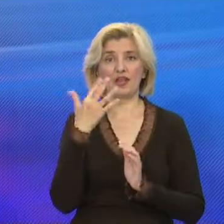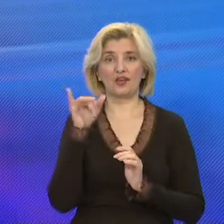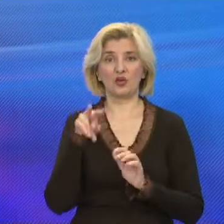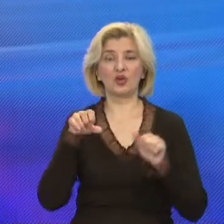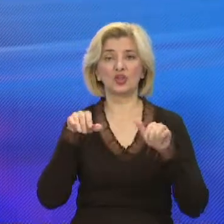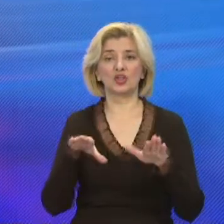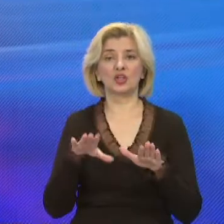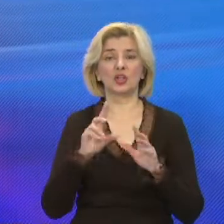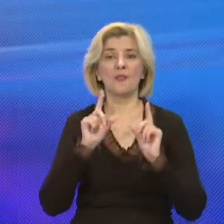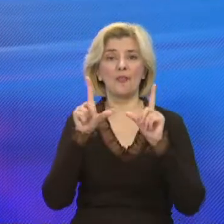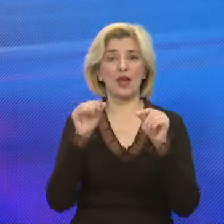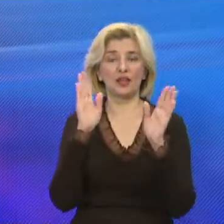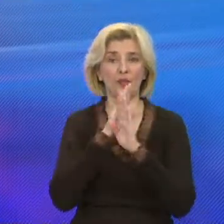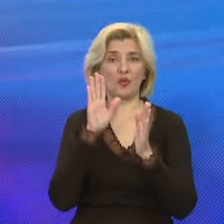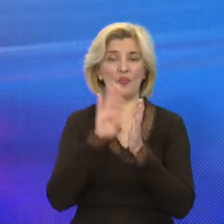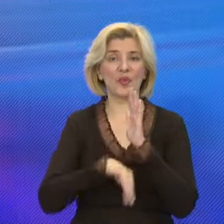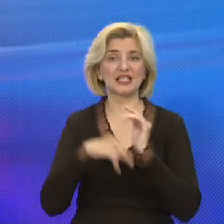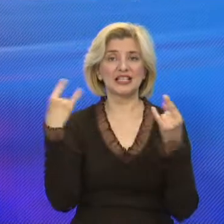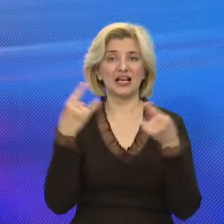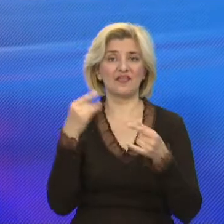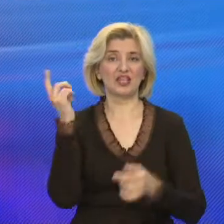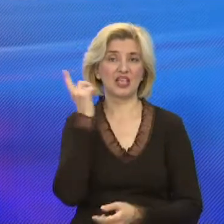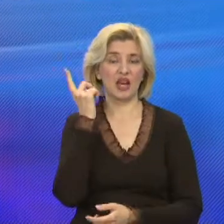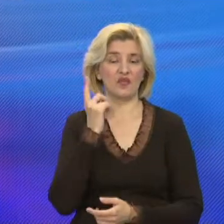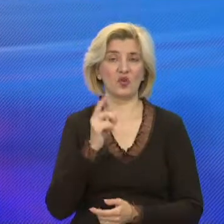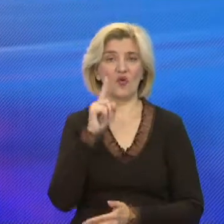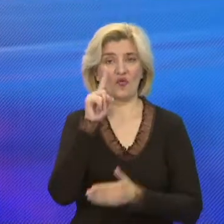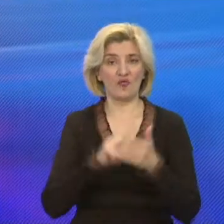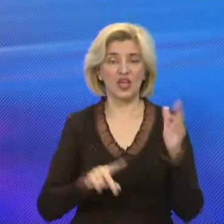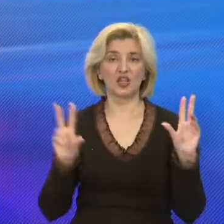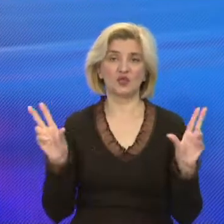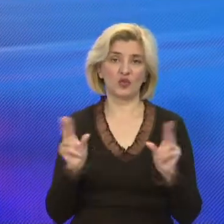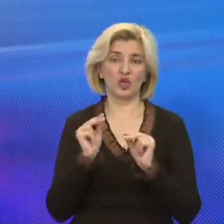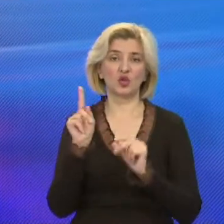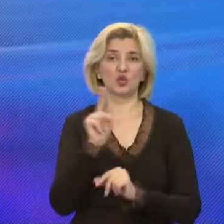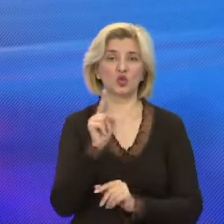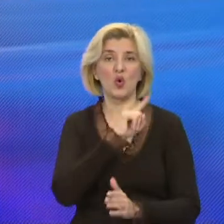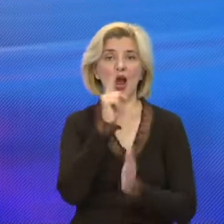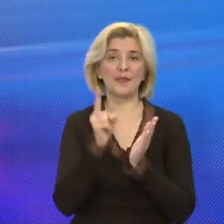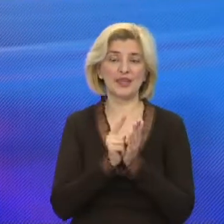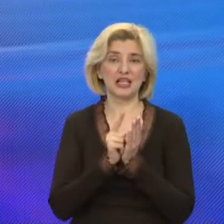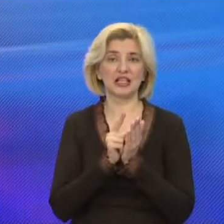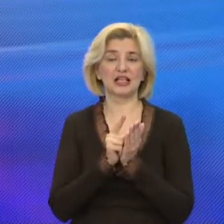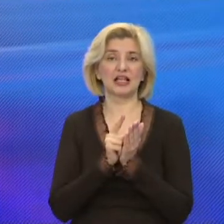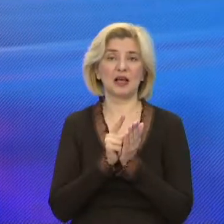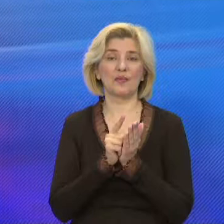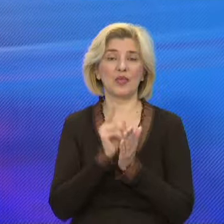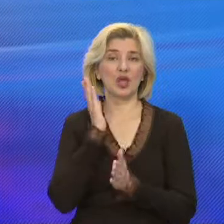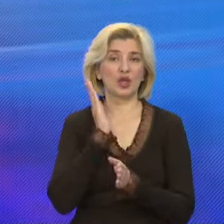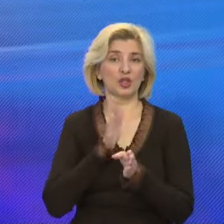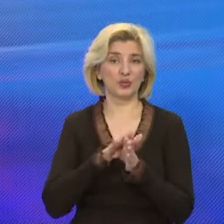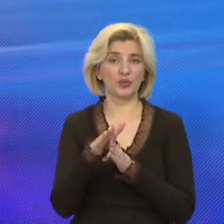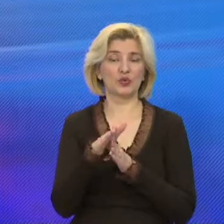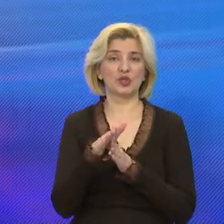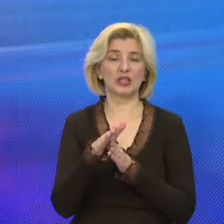природе без телевизора и телефона. Верить в удачу, да, что обязательно